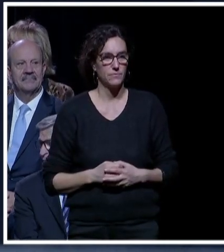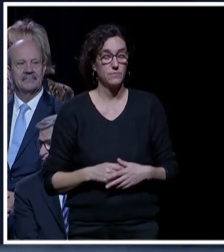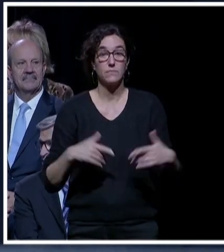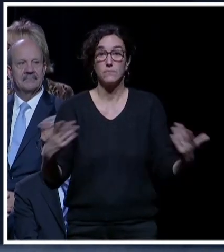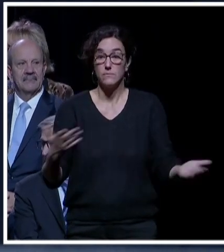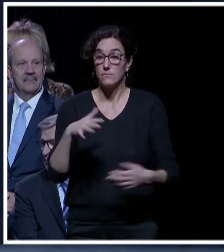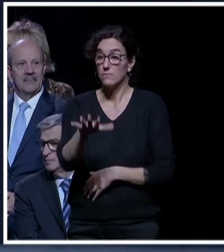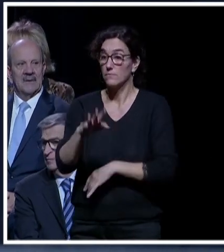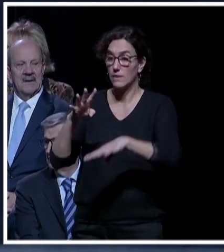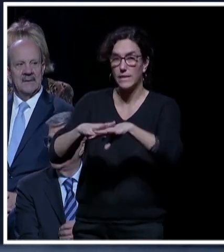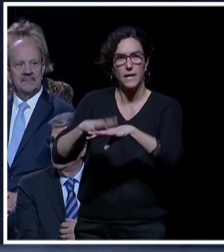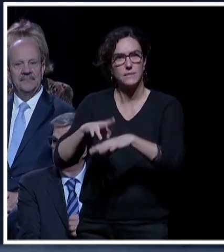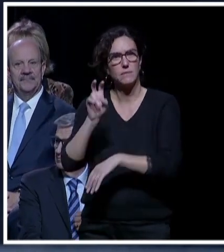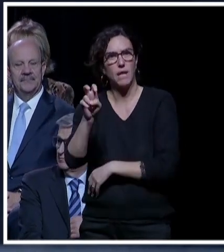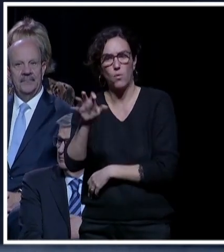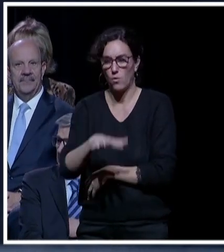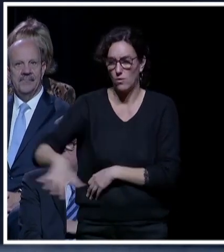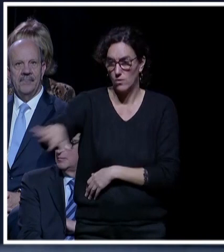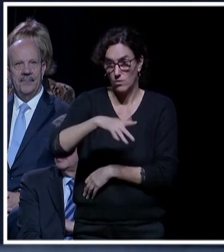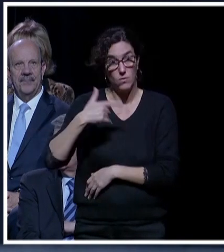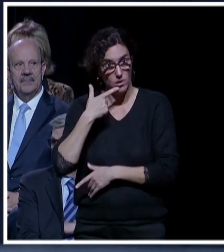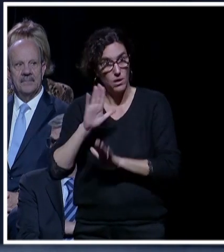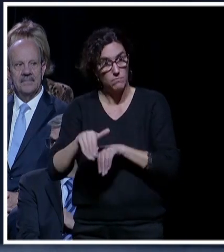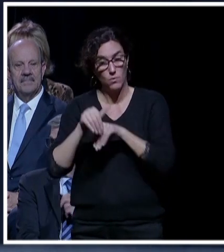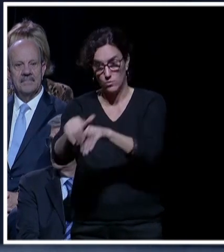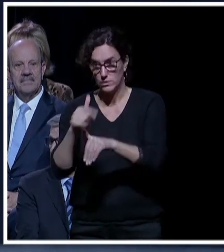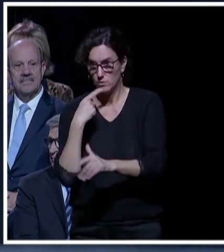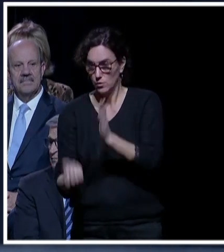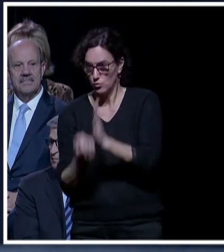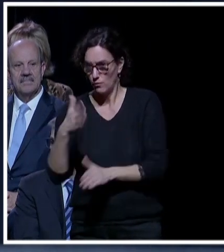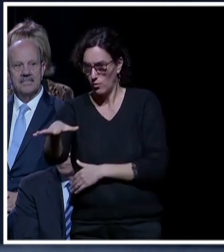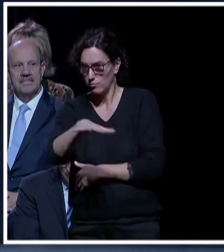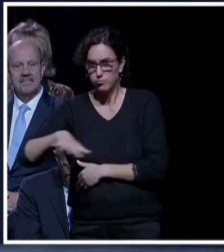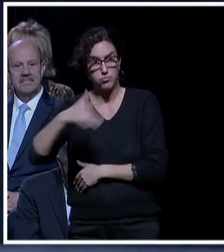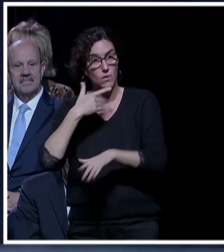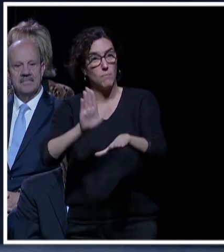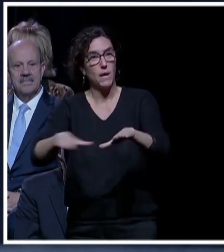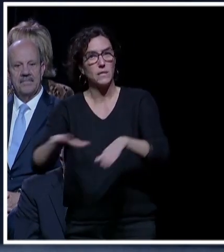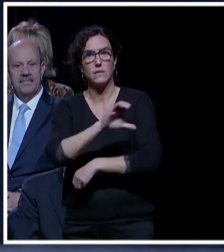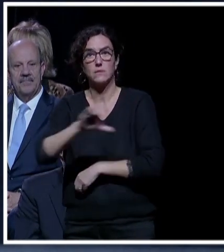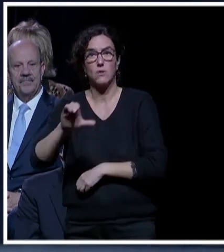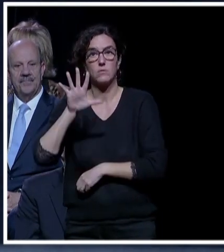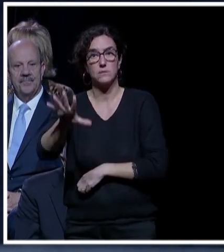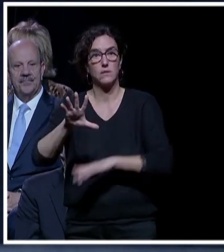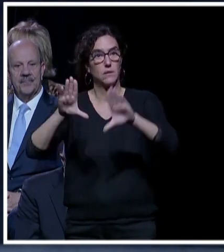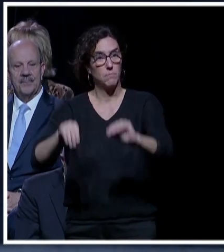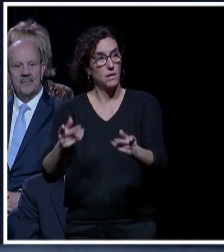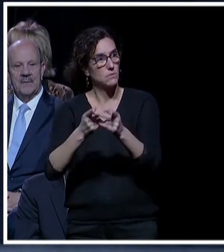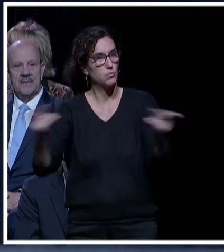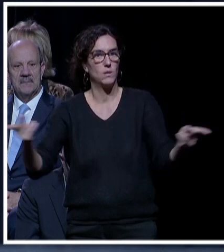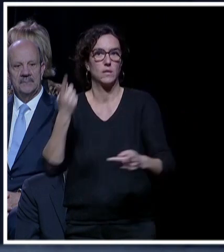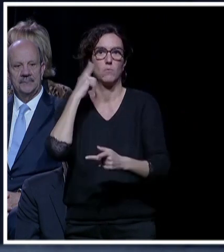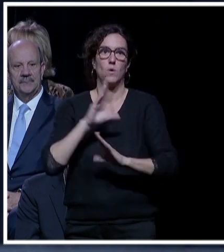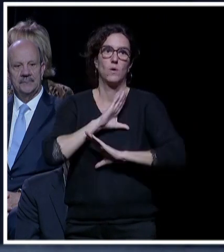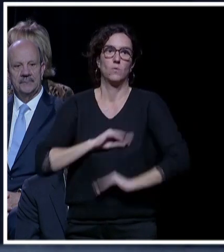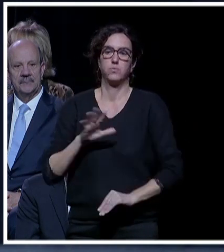L'écoquartier se poursuit également avec un nouvel îlot qui accueillera un grand parking de 105 places publiques qui soulagera tout le secteur. Au Mont-Joly, nous